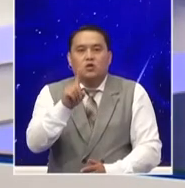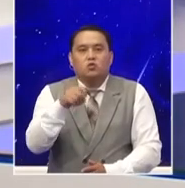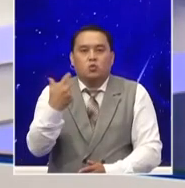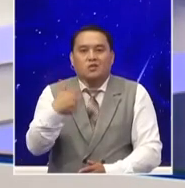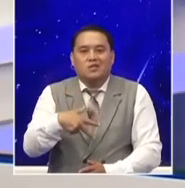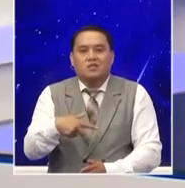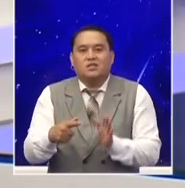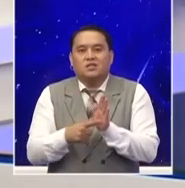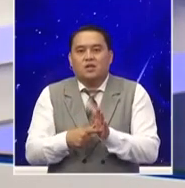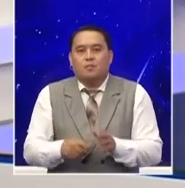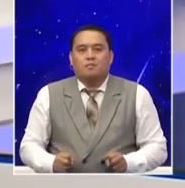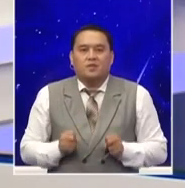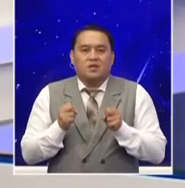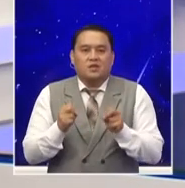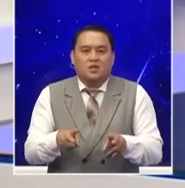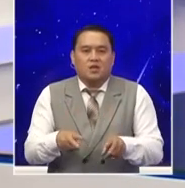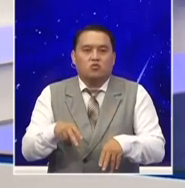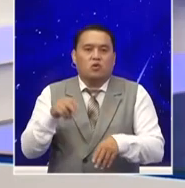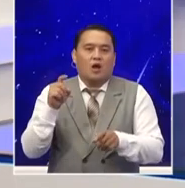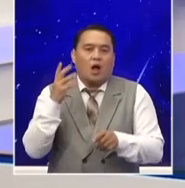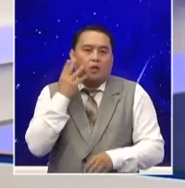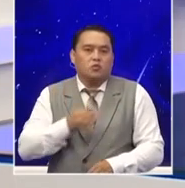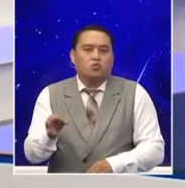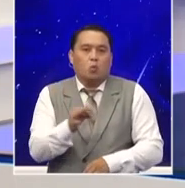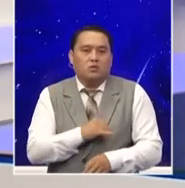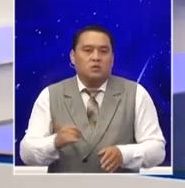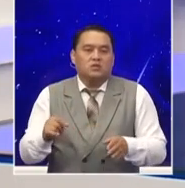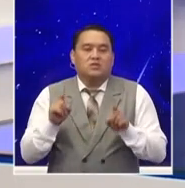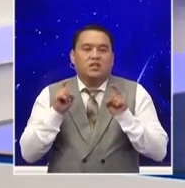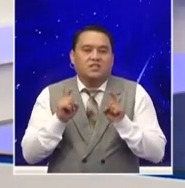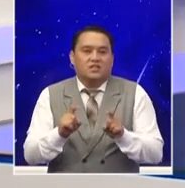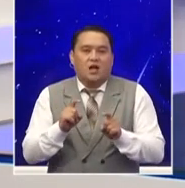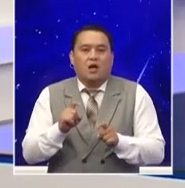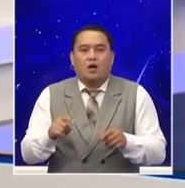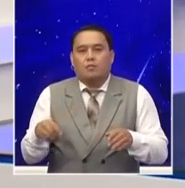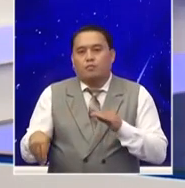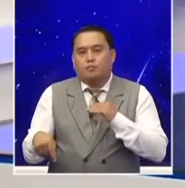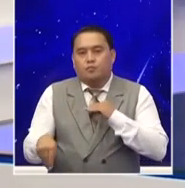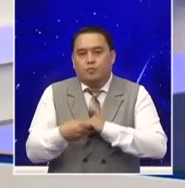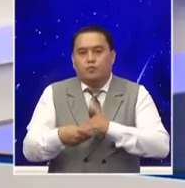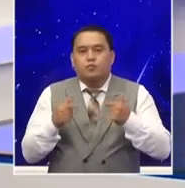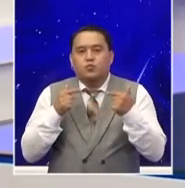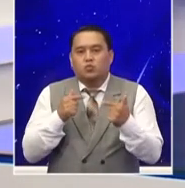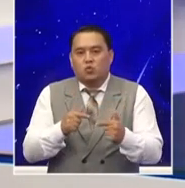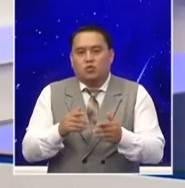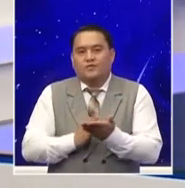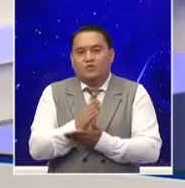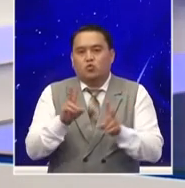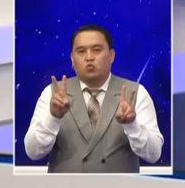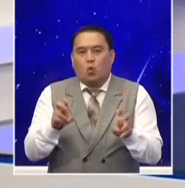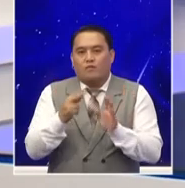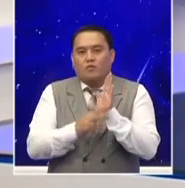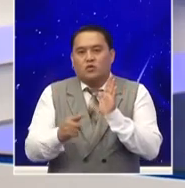137 уголовных правонарушений зарегистрировано в Алматинской области за 7 месяцев текущего года антикоррупционной службы. К уголовной ответственности